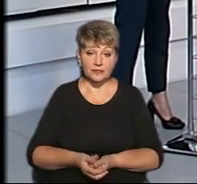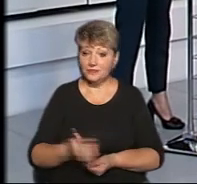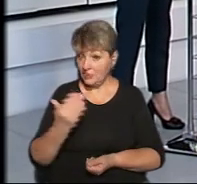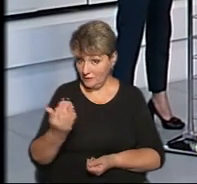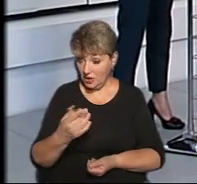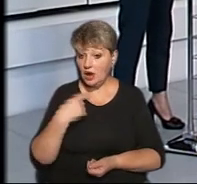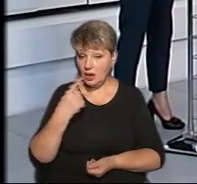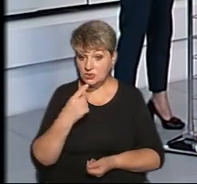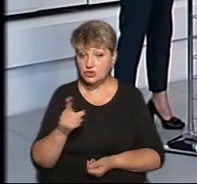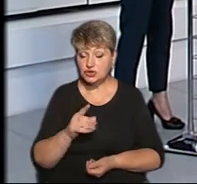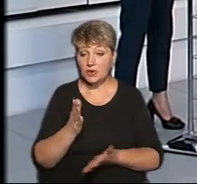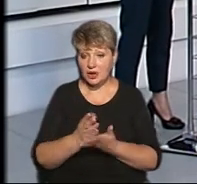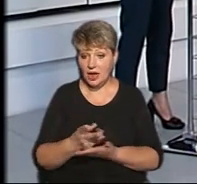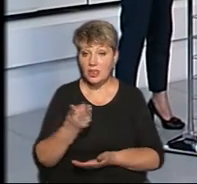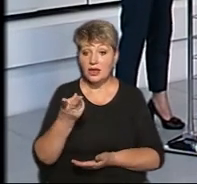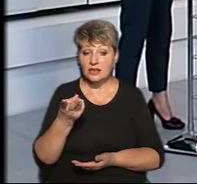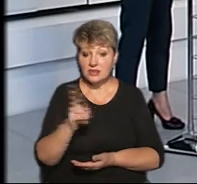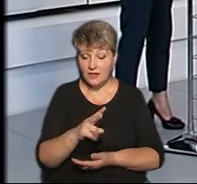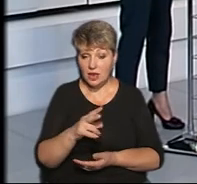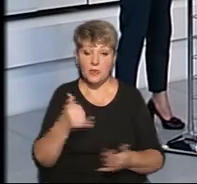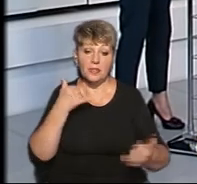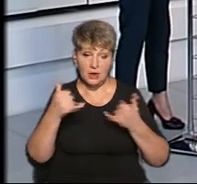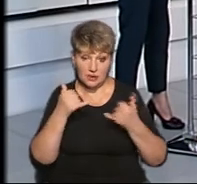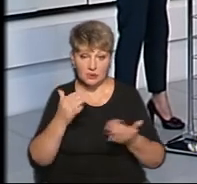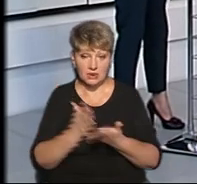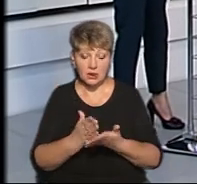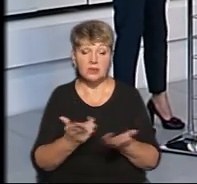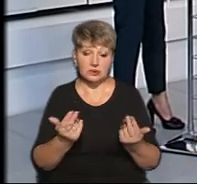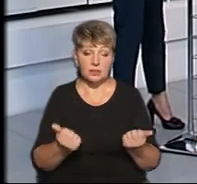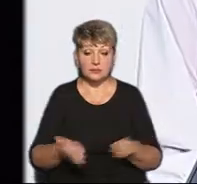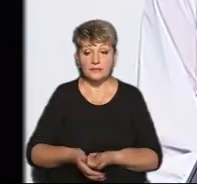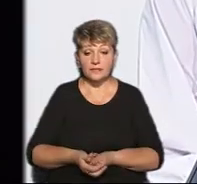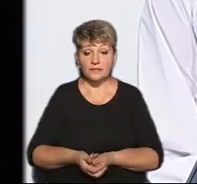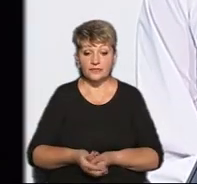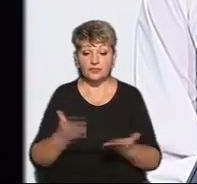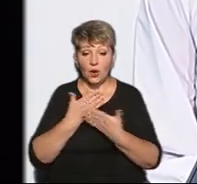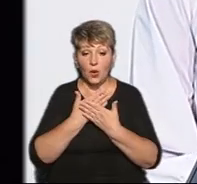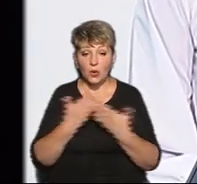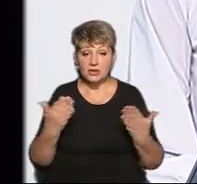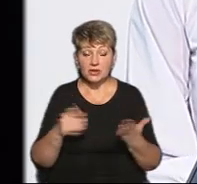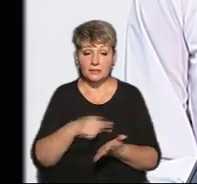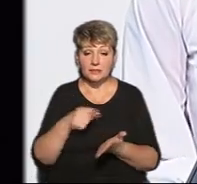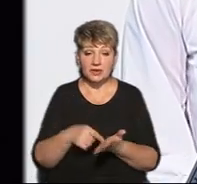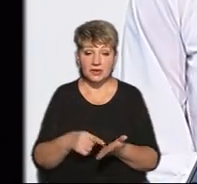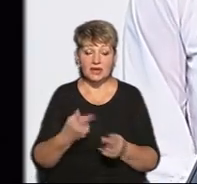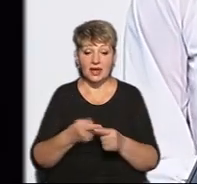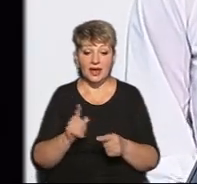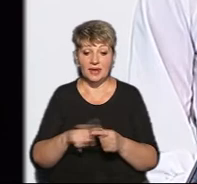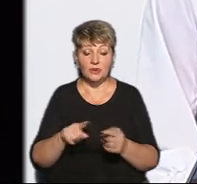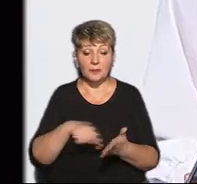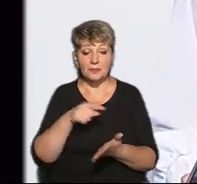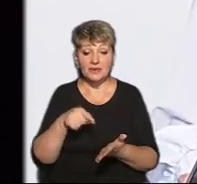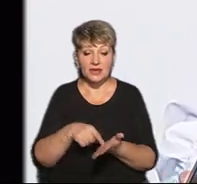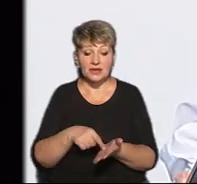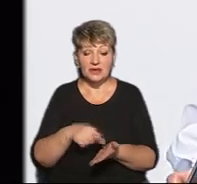кажете, що приймальня працює і телефони відповідають? Так. Зрозуміло. Останнє питання на сьогодні – це бліц на